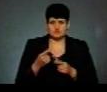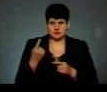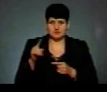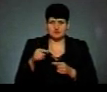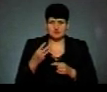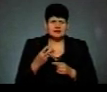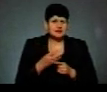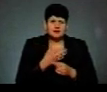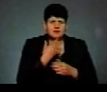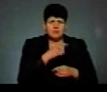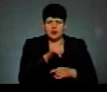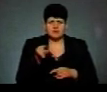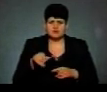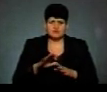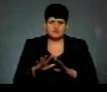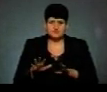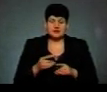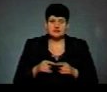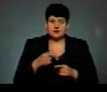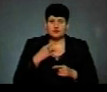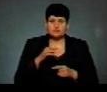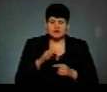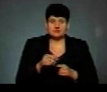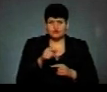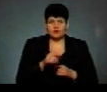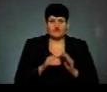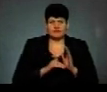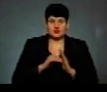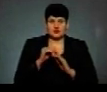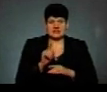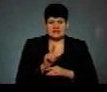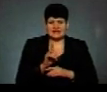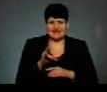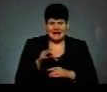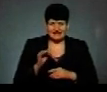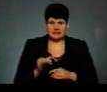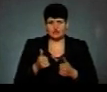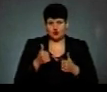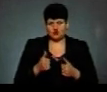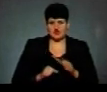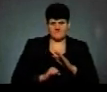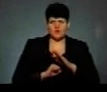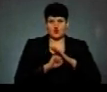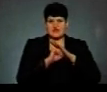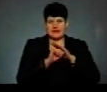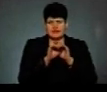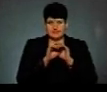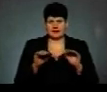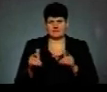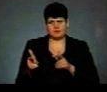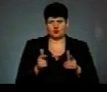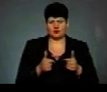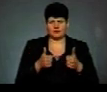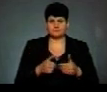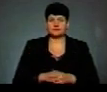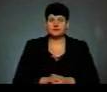Такого немає в жодному університеті. Це свідчить про те, що він має досить високі стандарти і добрий авторитет, і високий рівень